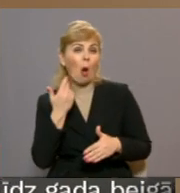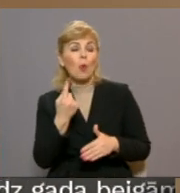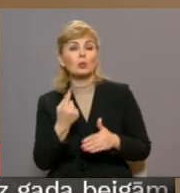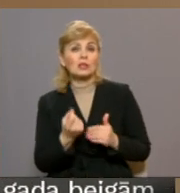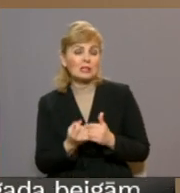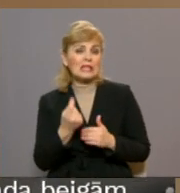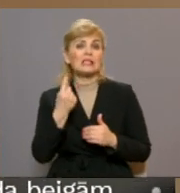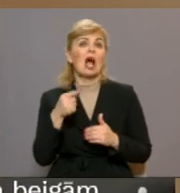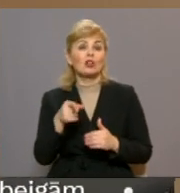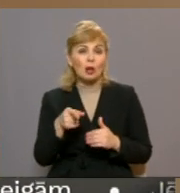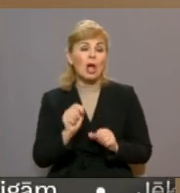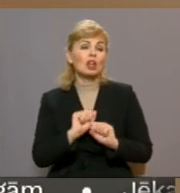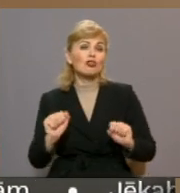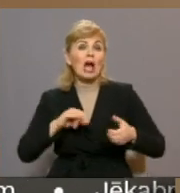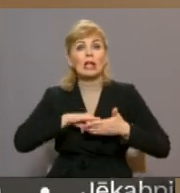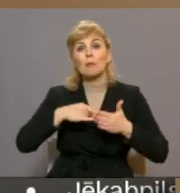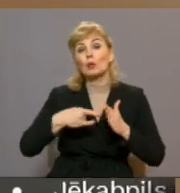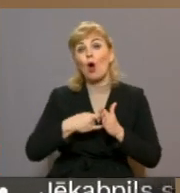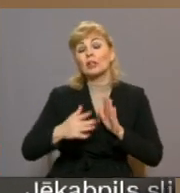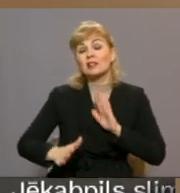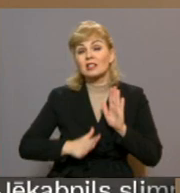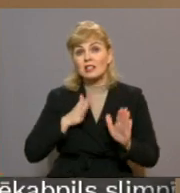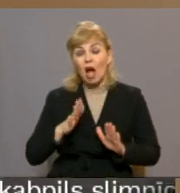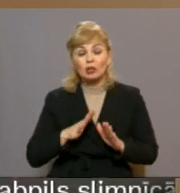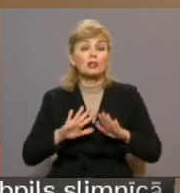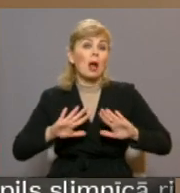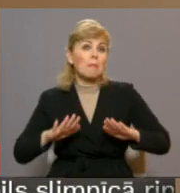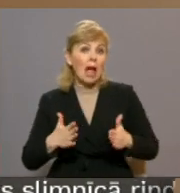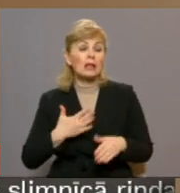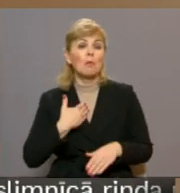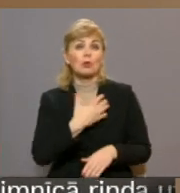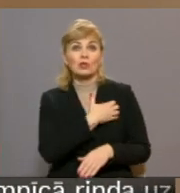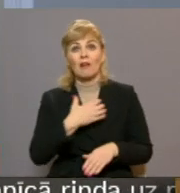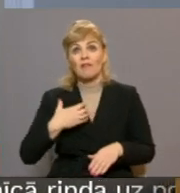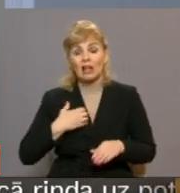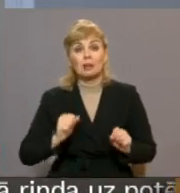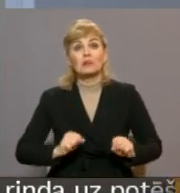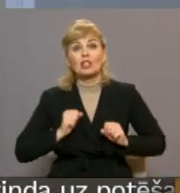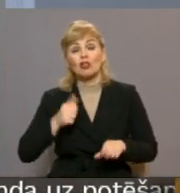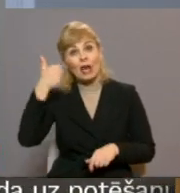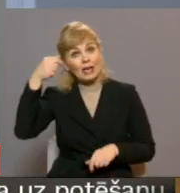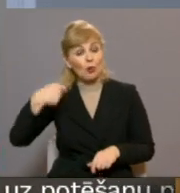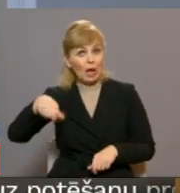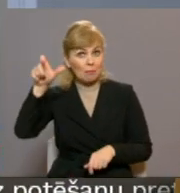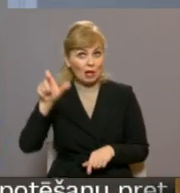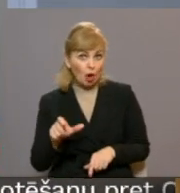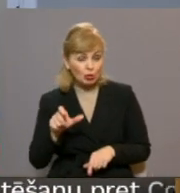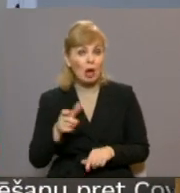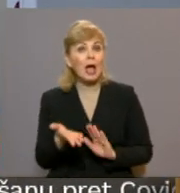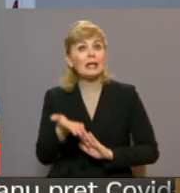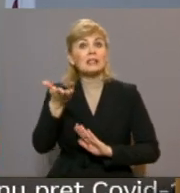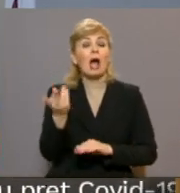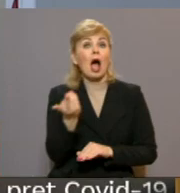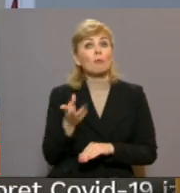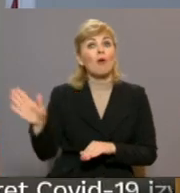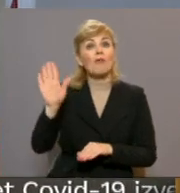ātrā laikā šādus projektus sagatavot, bet mūsu valdības cenšas. Igaunijas prezidenti arī izcēla abu